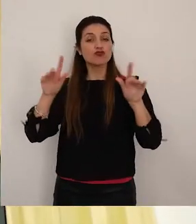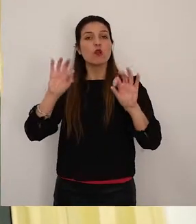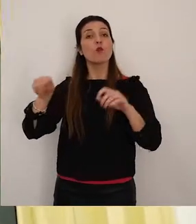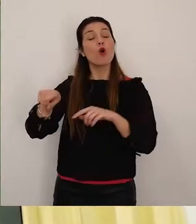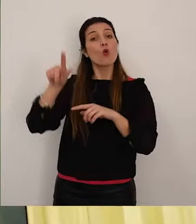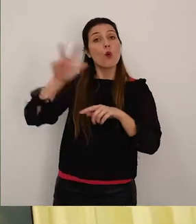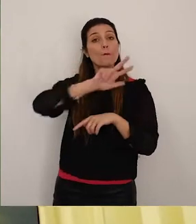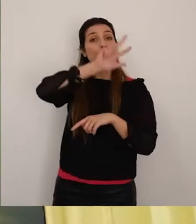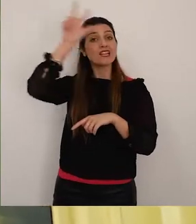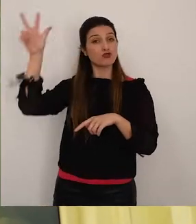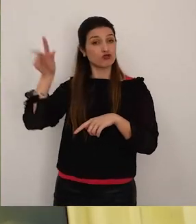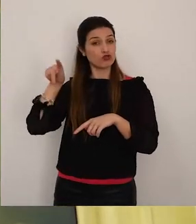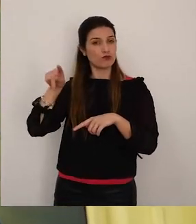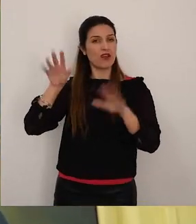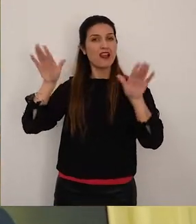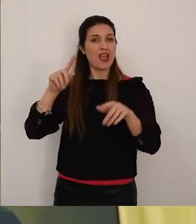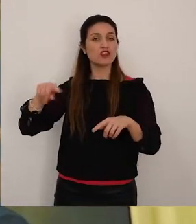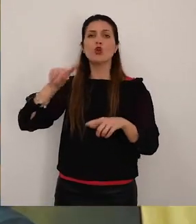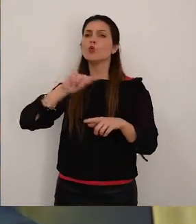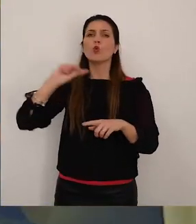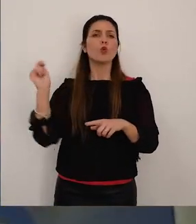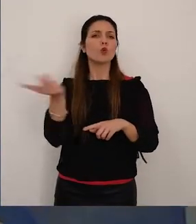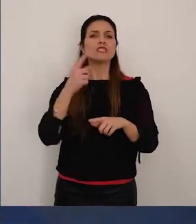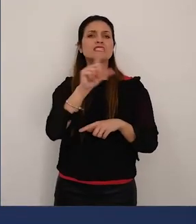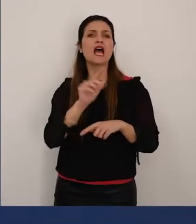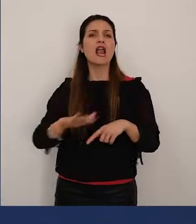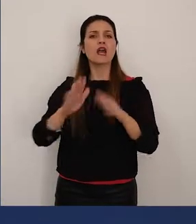e uno dei santi più venerati nel Salento bizantino.